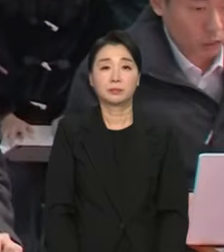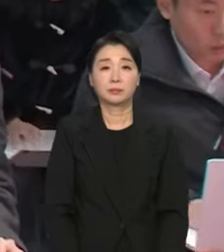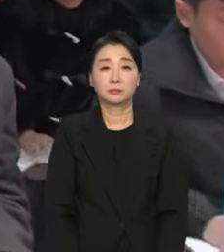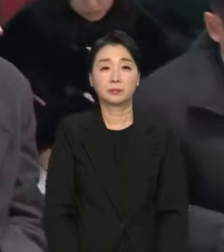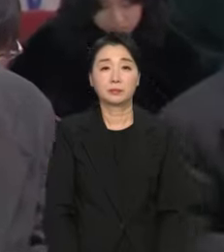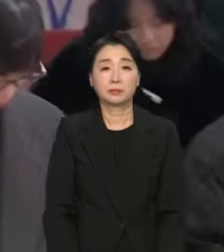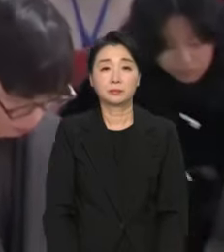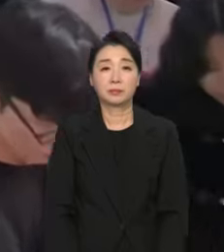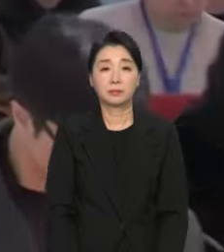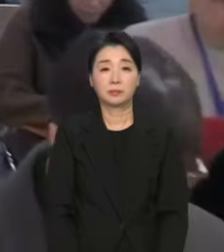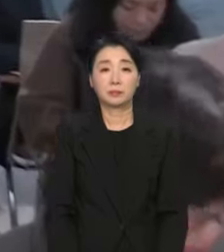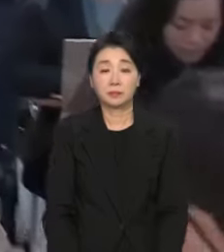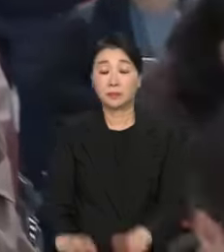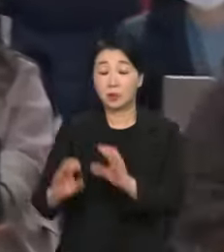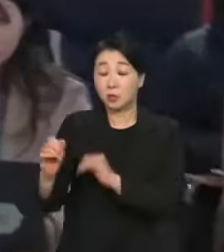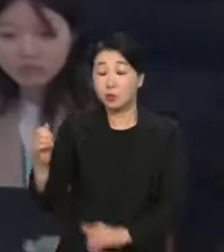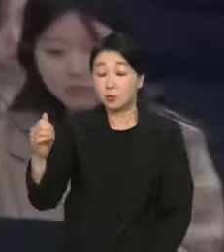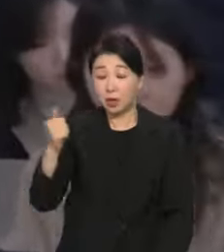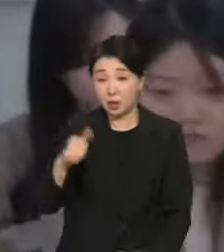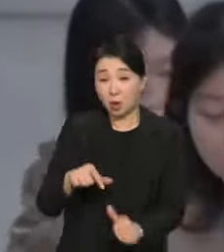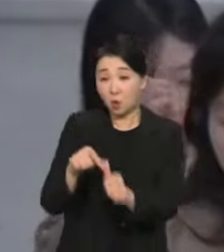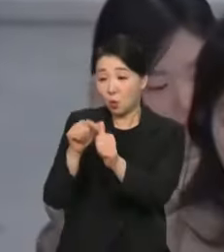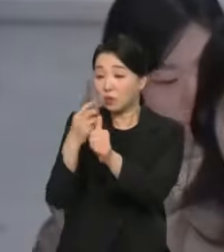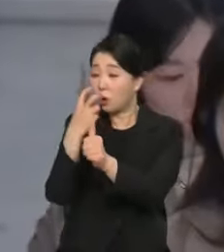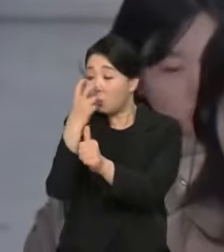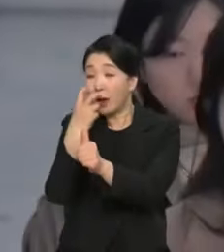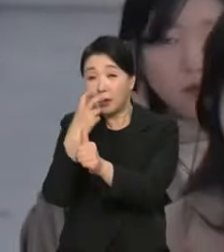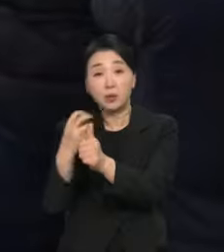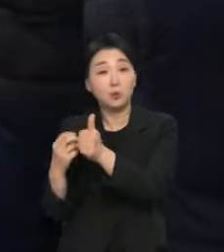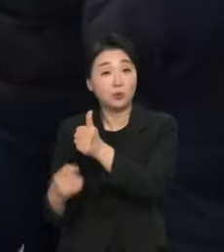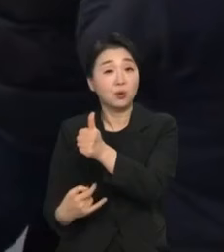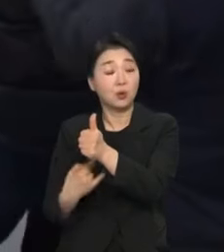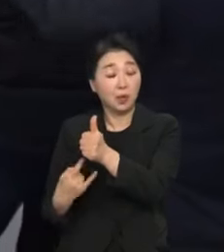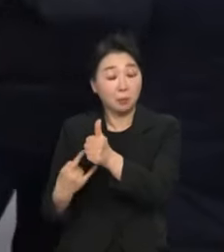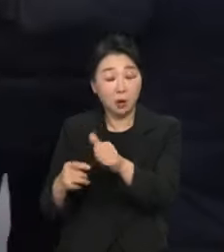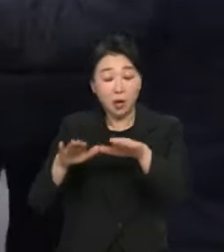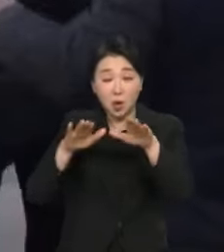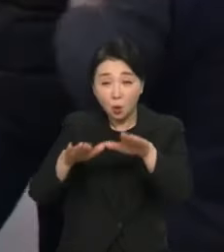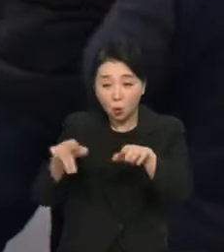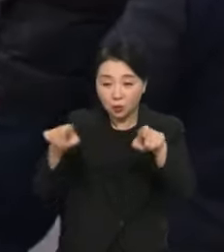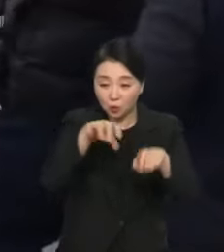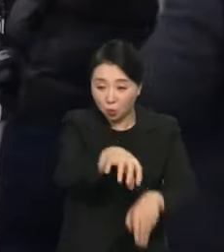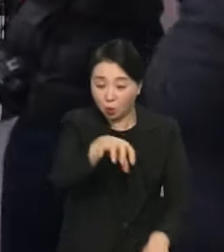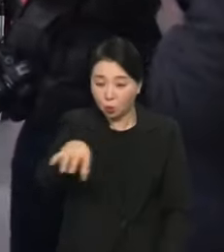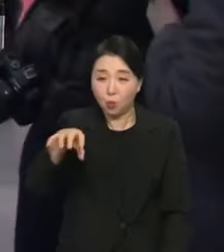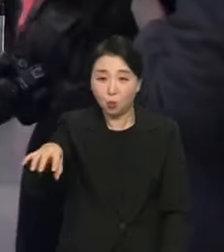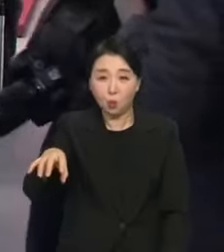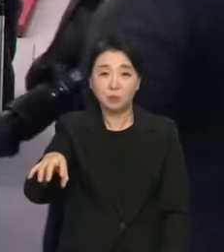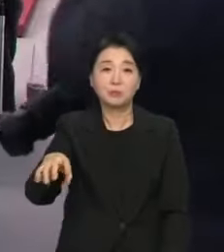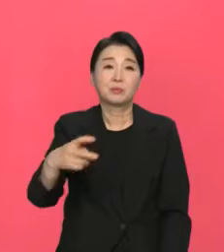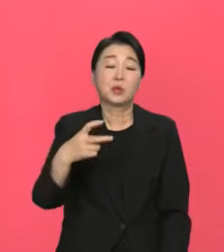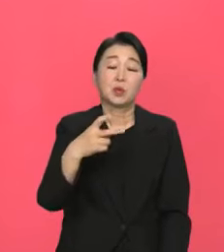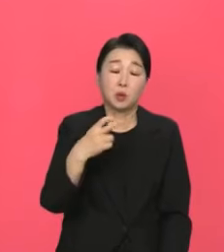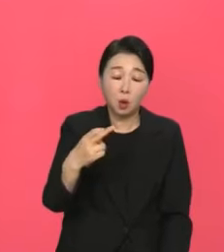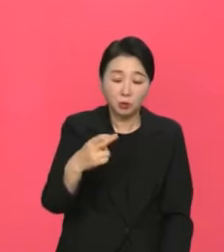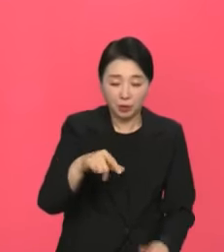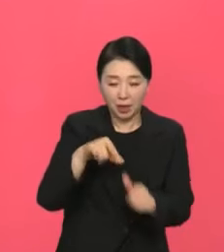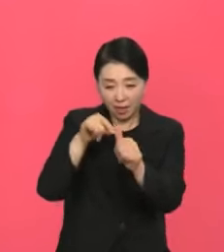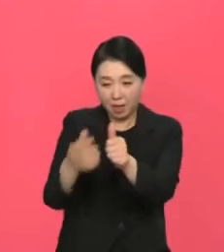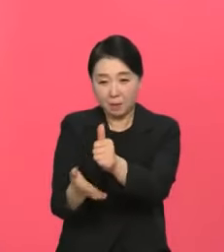기자입니다 국민의 힘 공천 관리 위원회는 오늘 12곳의 단수공천 지역구를 추가로